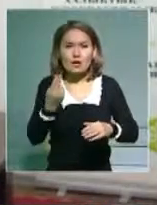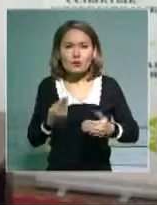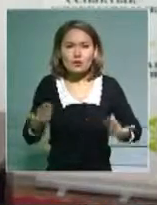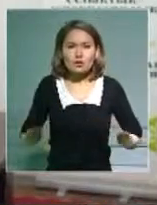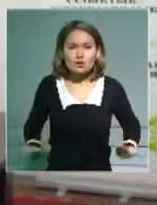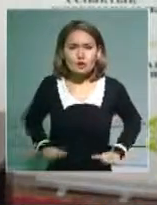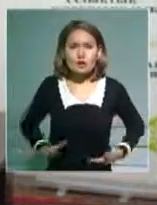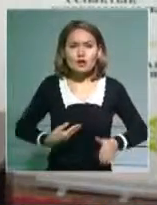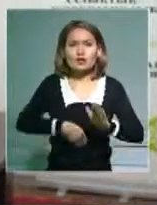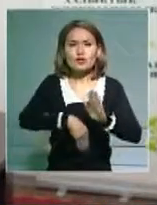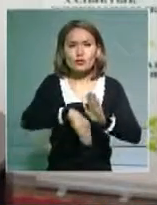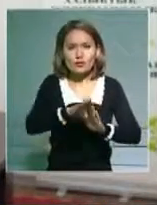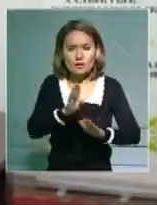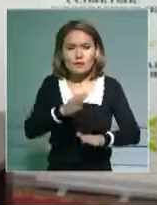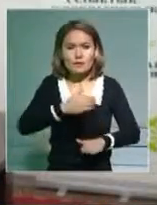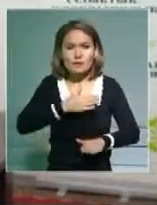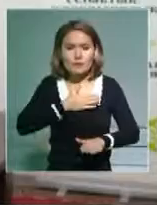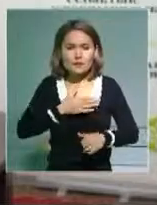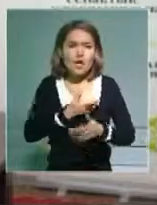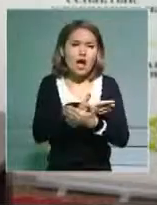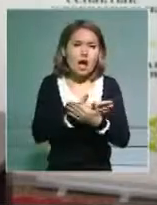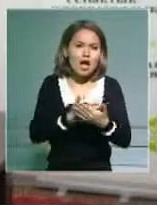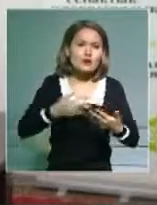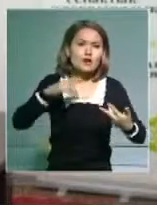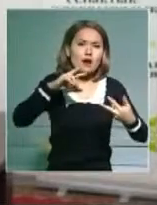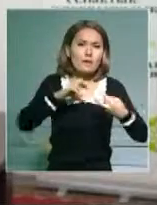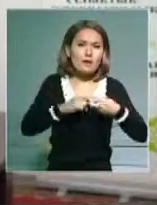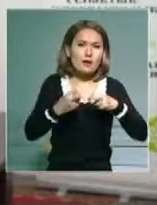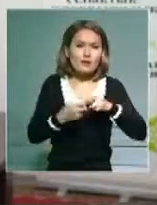байланысты, еңбек ақыға байланысты, болмаса